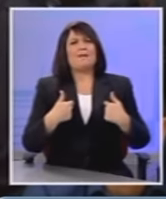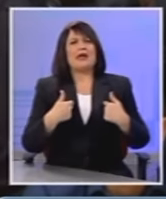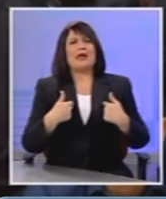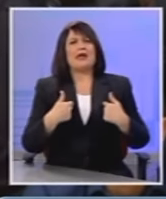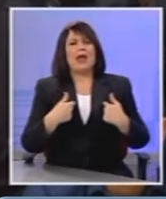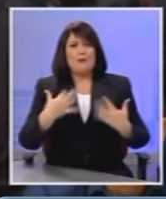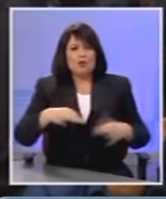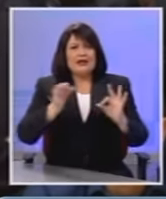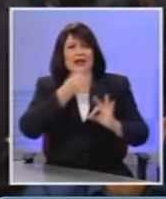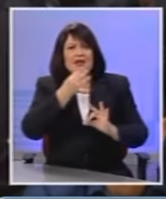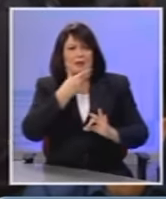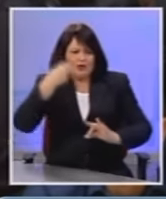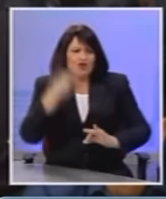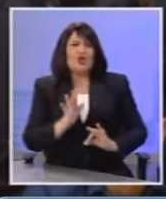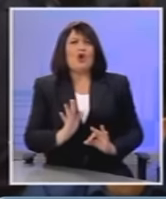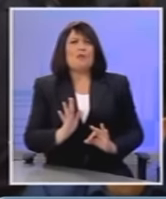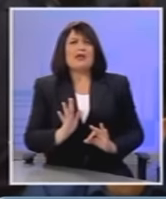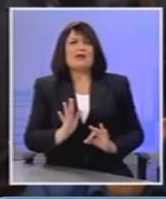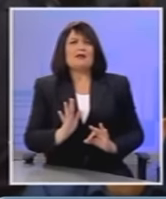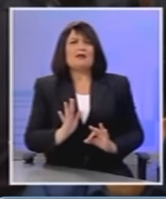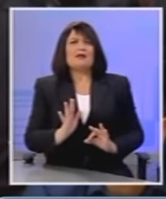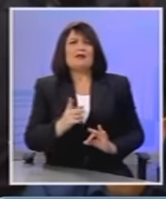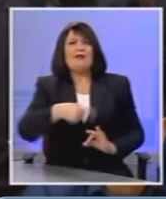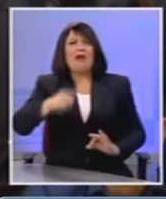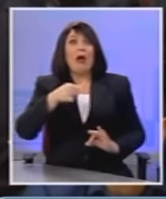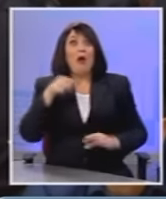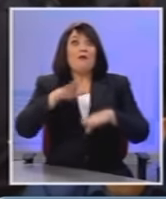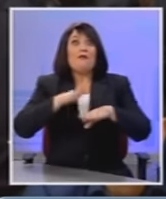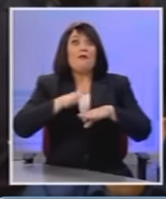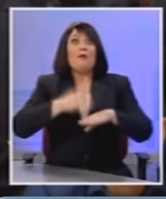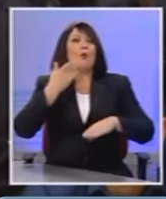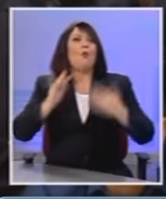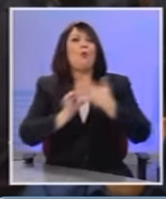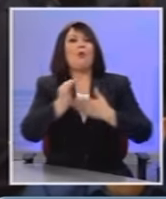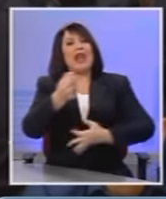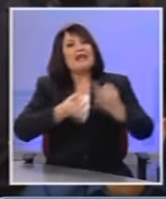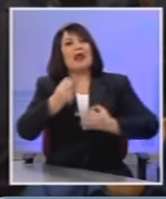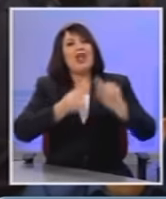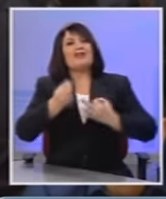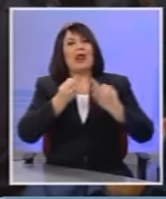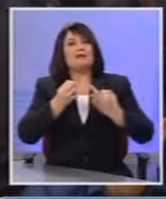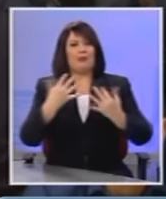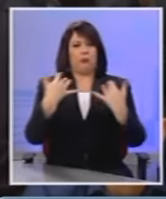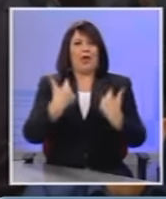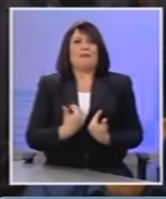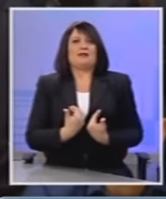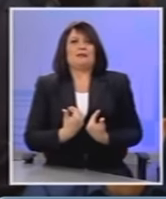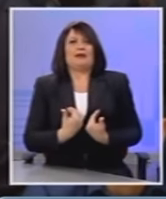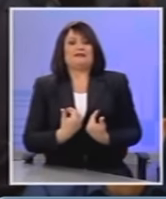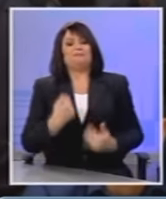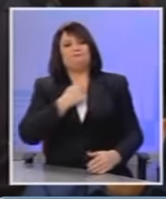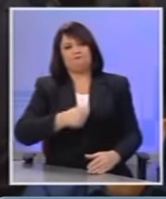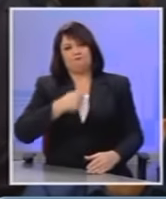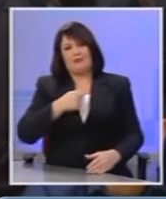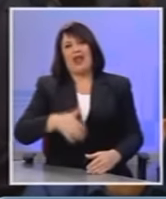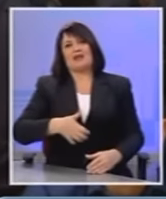καταδικάσαμε από την πρώτη στιγμή. Βλέπετε παντού χρυσαυγίτες. Και τραγική ηρωνία.